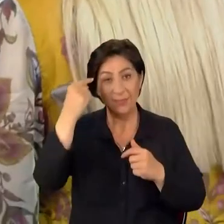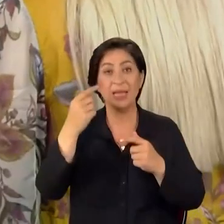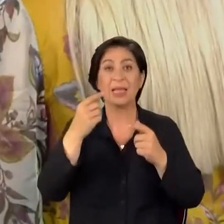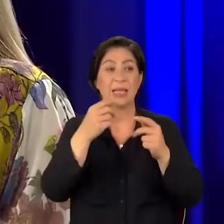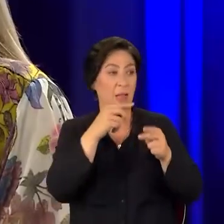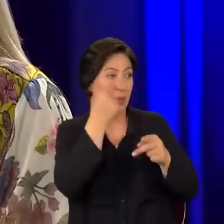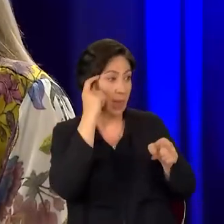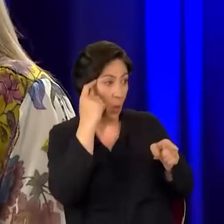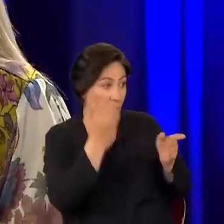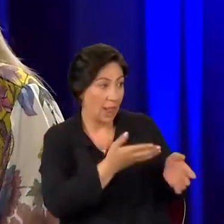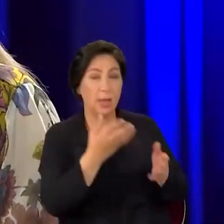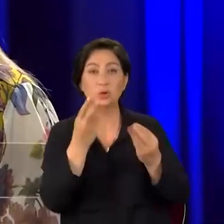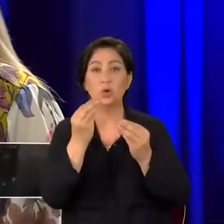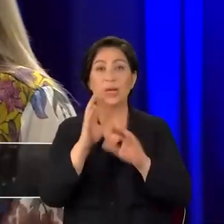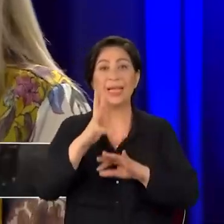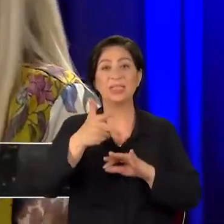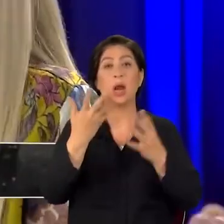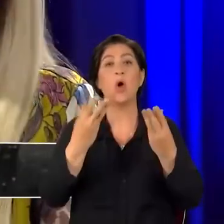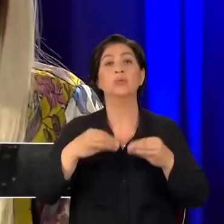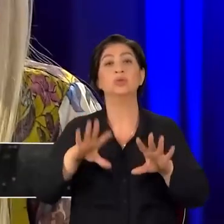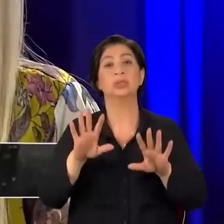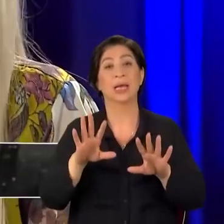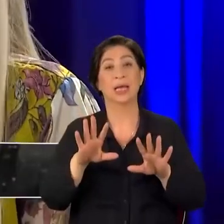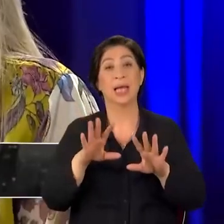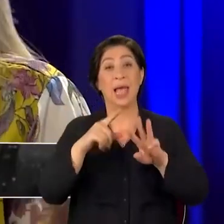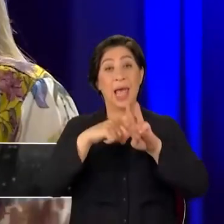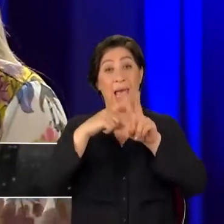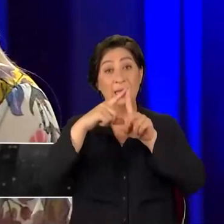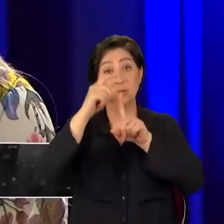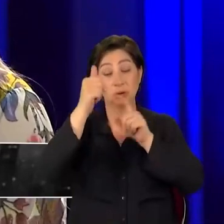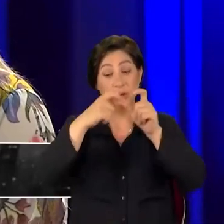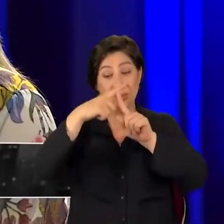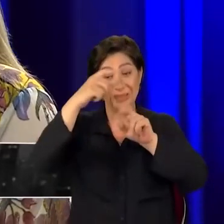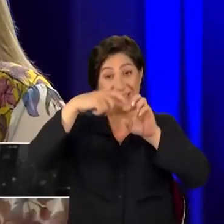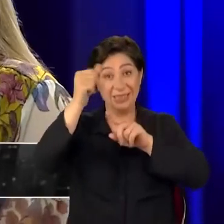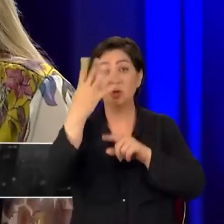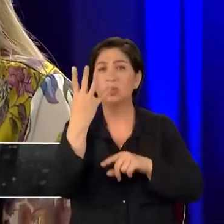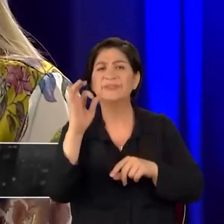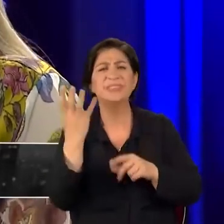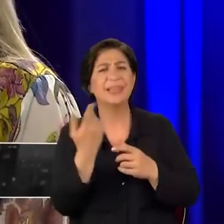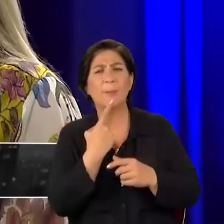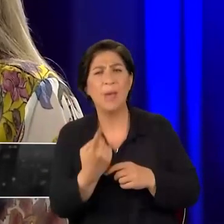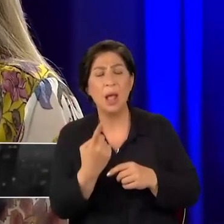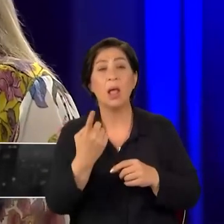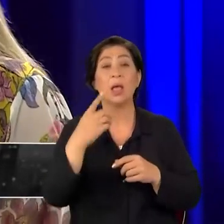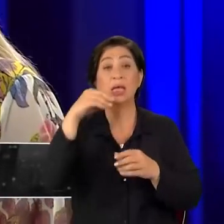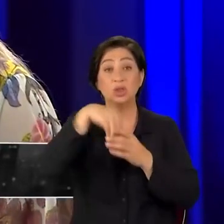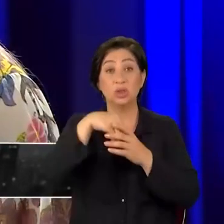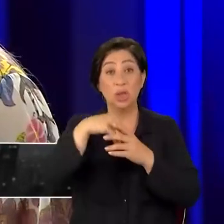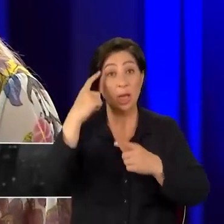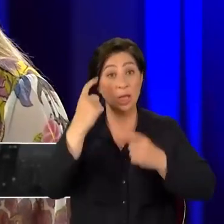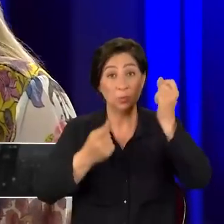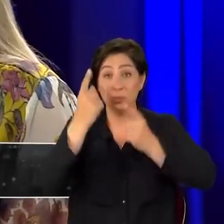iktisat teorileri çok geçerli olmayacak. İşte Endüstri 4.0... mesela. Tabii Endüstri 4.0'ın özelliği şu, içinde